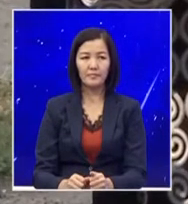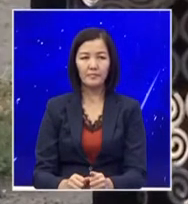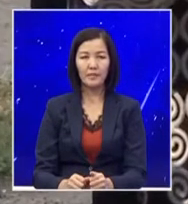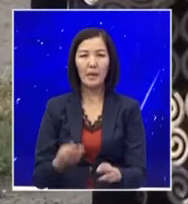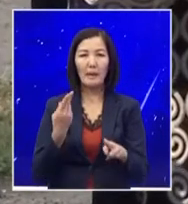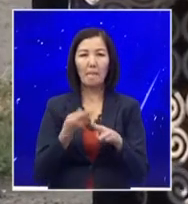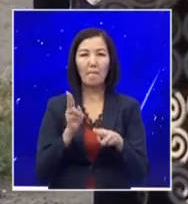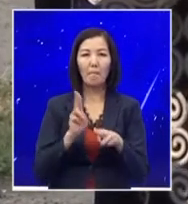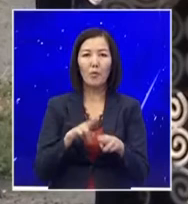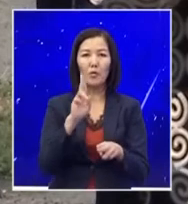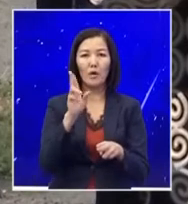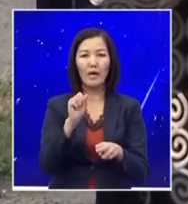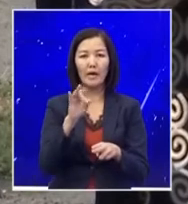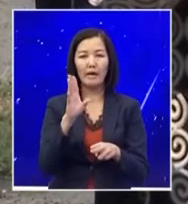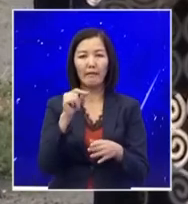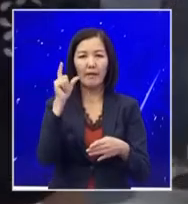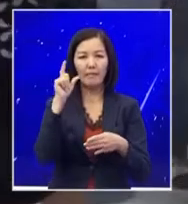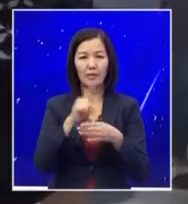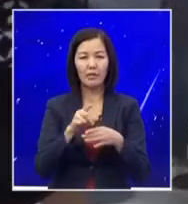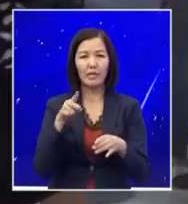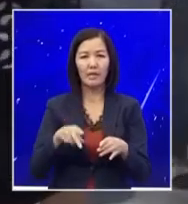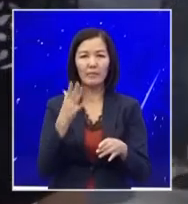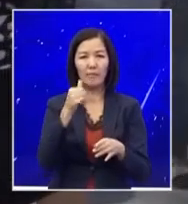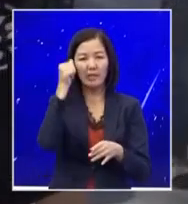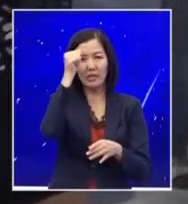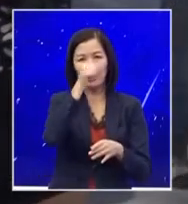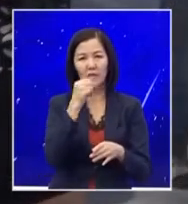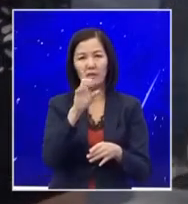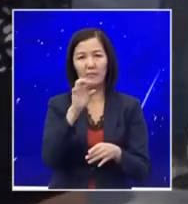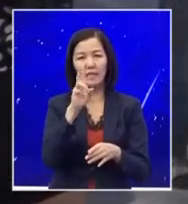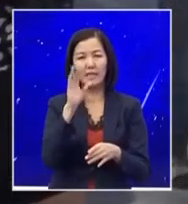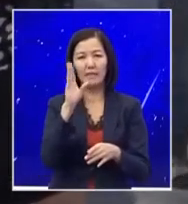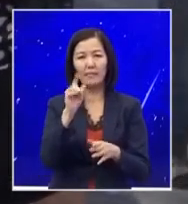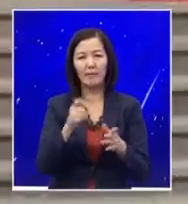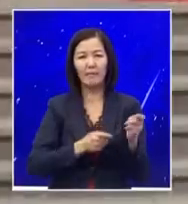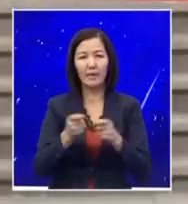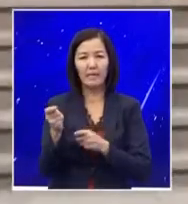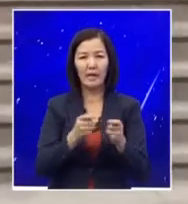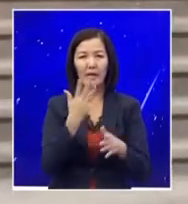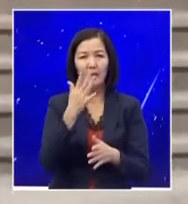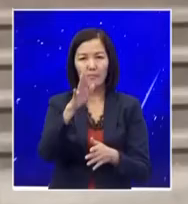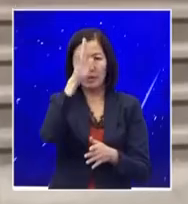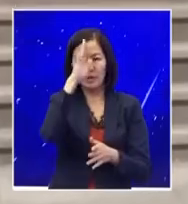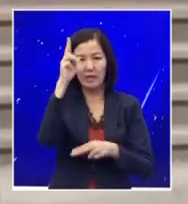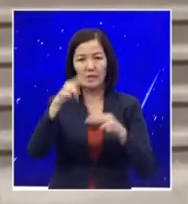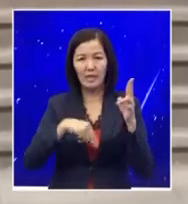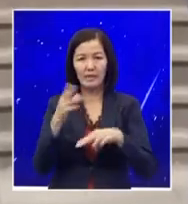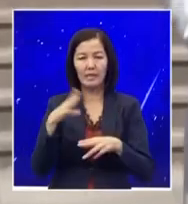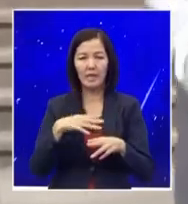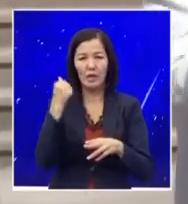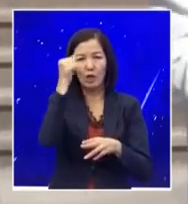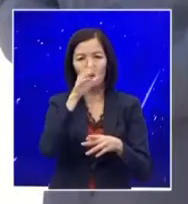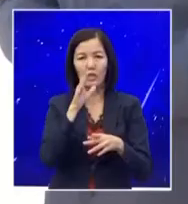Бұл Қаратал аудандық мешіті сонау 2005 жылы Серікжан Бескемпіров бастаған үш төбелік бес жігіт салдыртқан еді. Жылдар өте